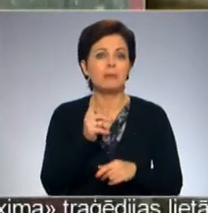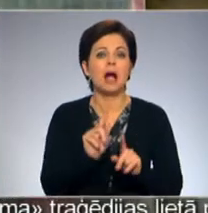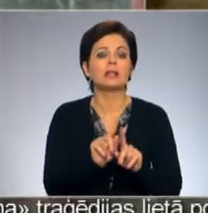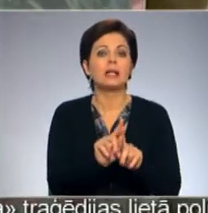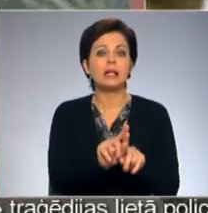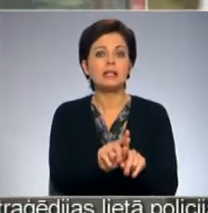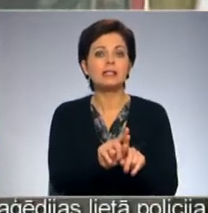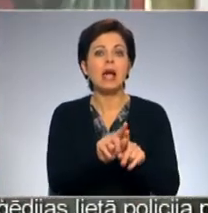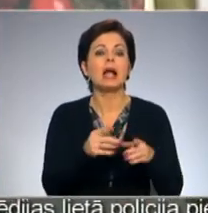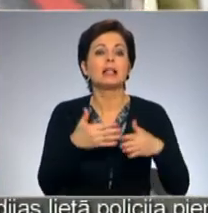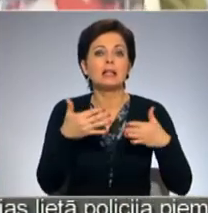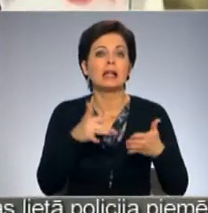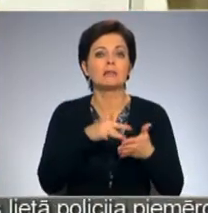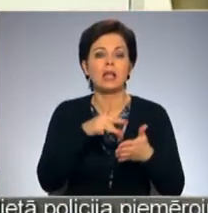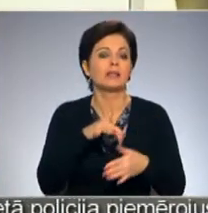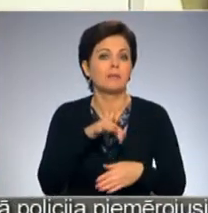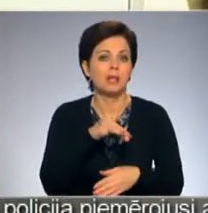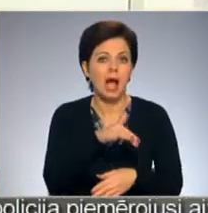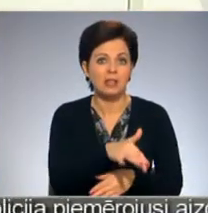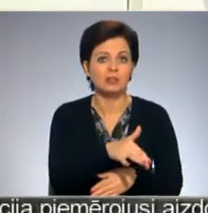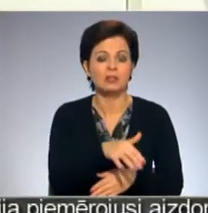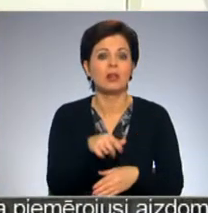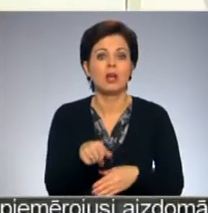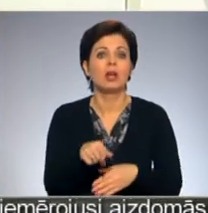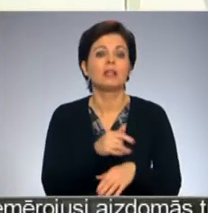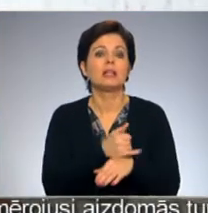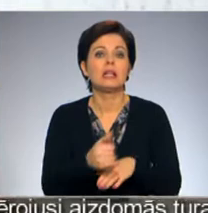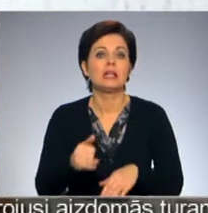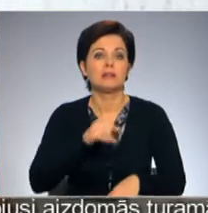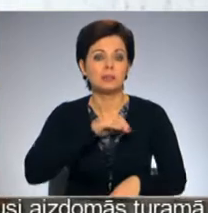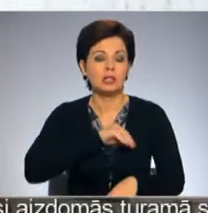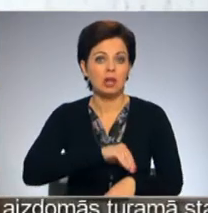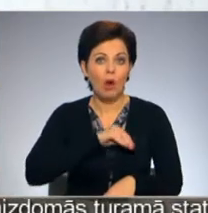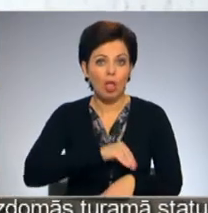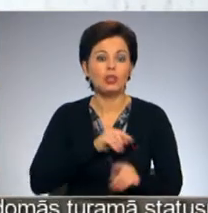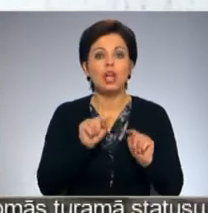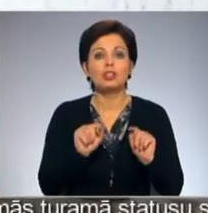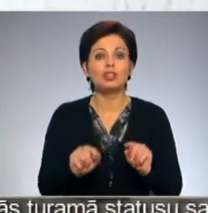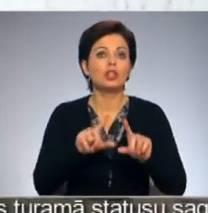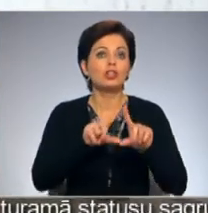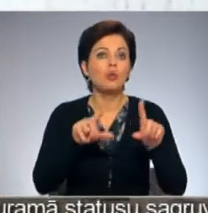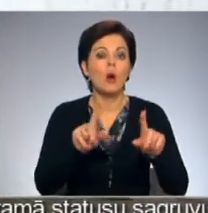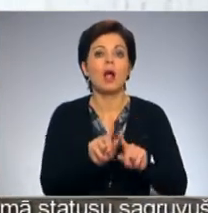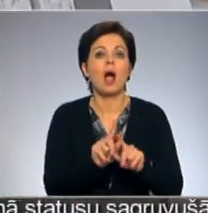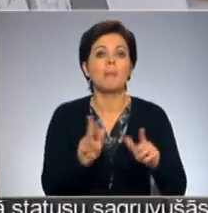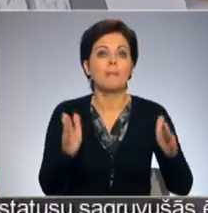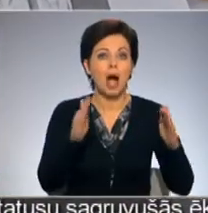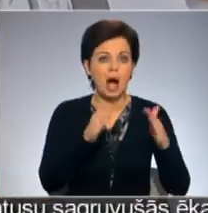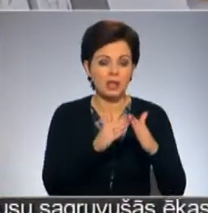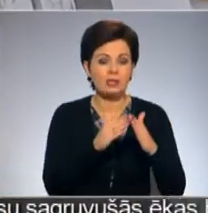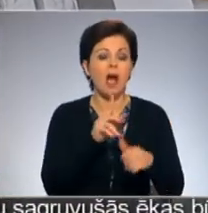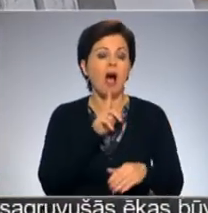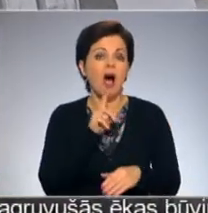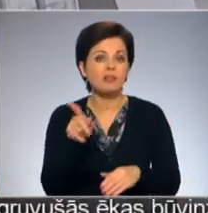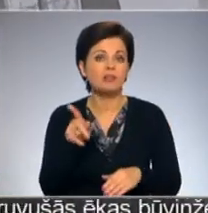tam lielajam centram neaizies. Tas ir tīri psiholoģiski. Tad šī skola viņam ir kā mājiņas. Alsviķos